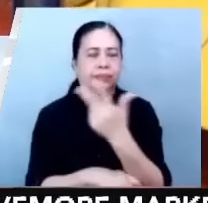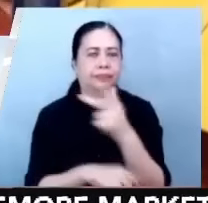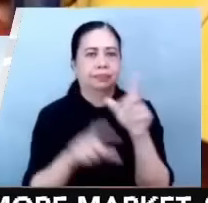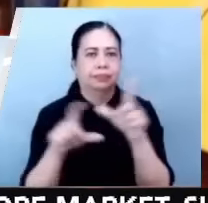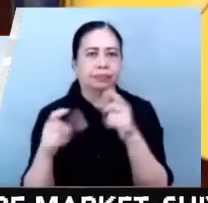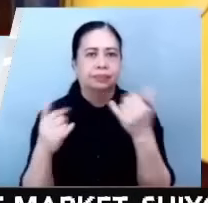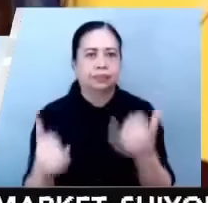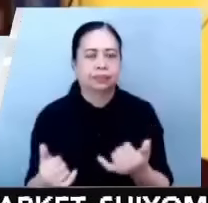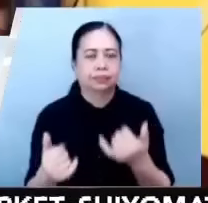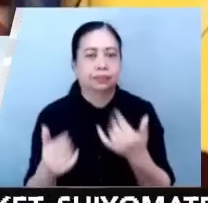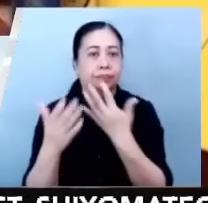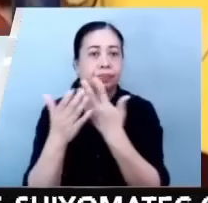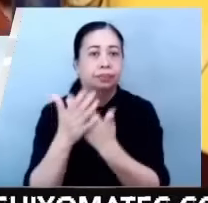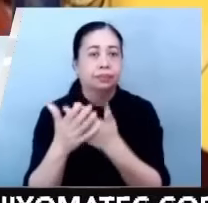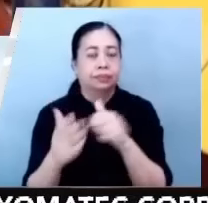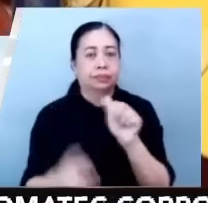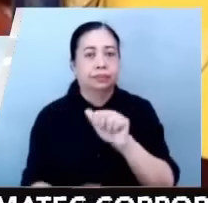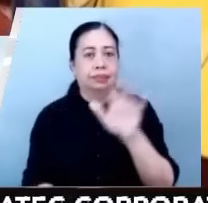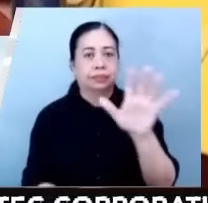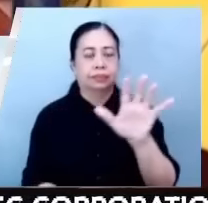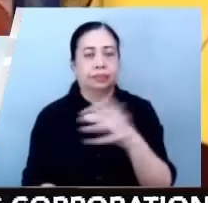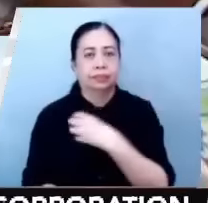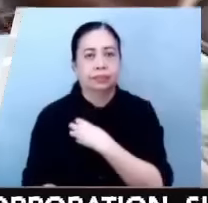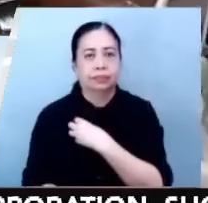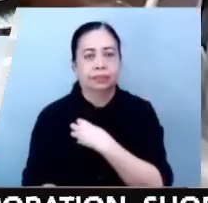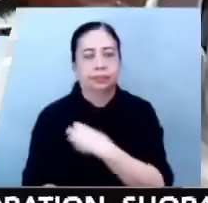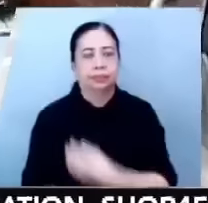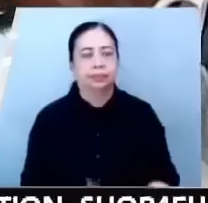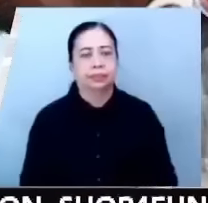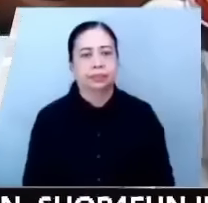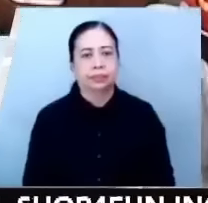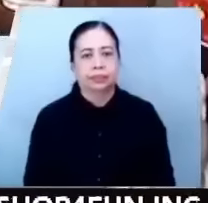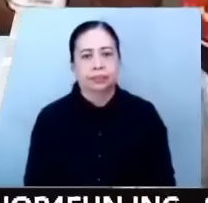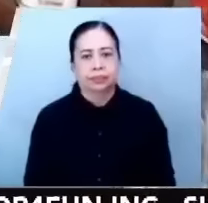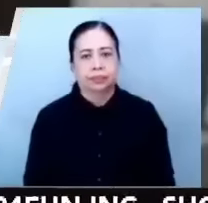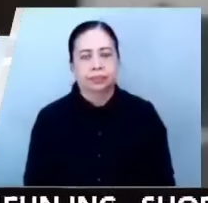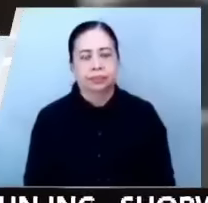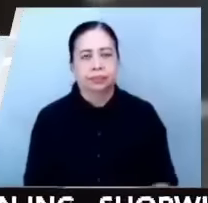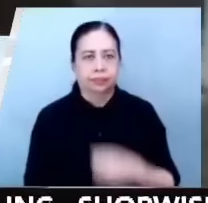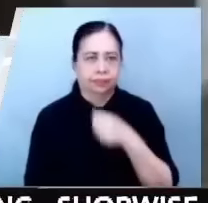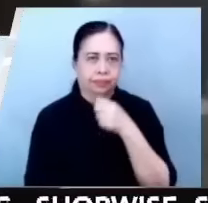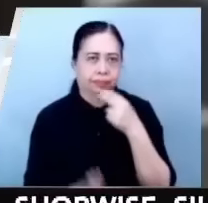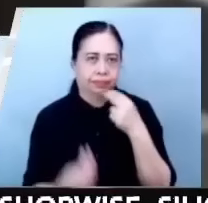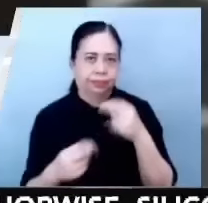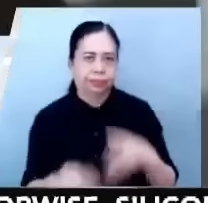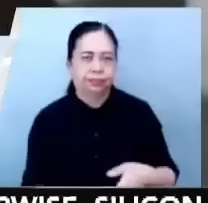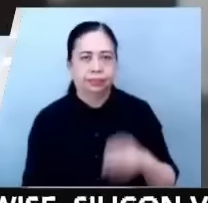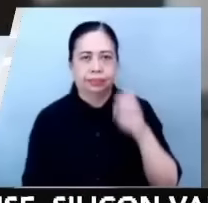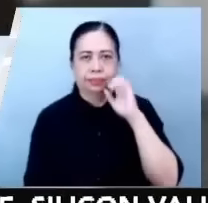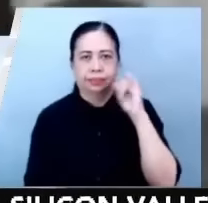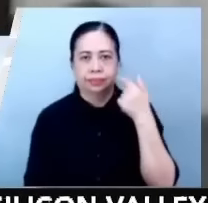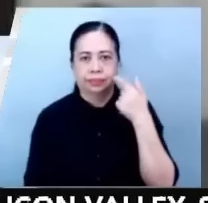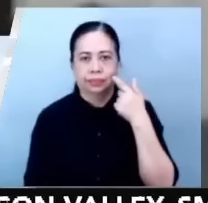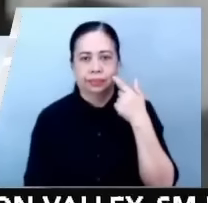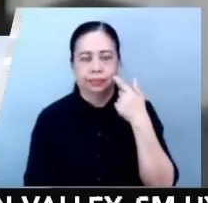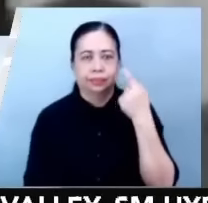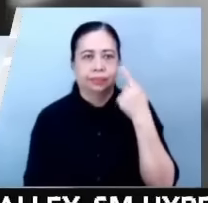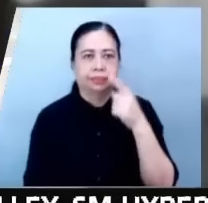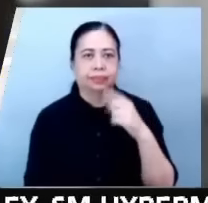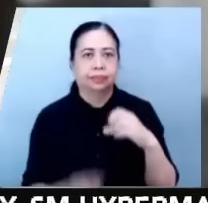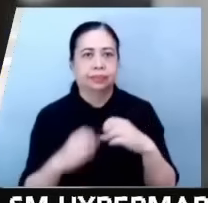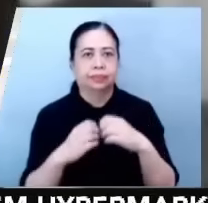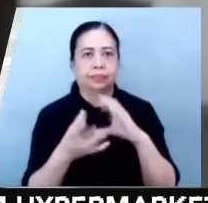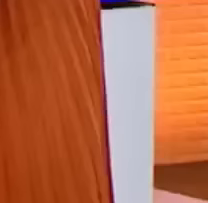nakaditine sa Antipolo Component City Police Station. Ito ang unang balita. EJ Gomez para sa GMA Integrated